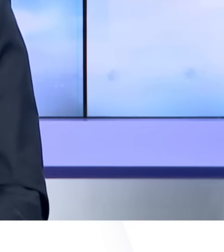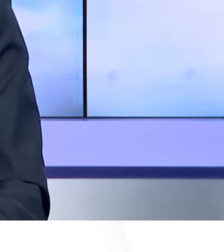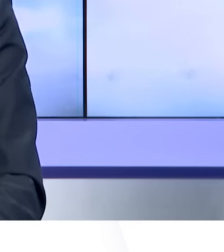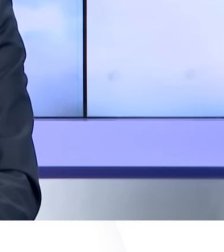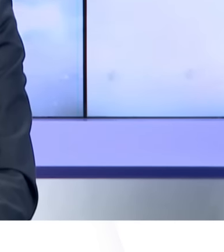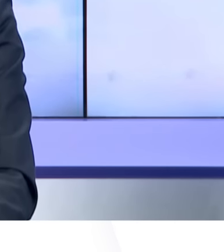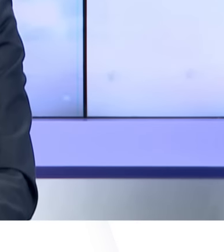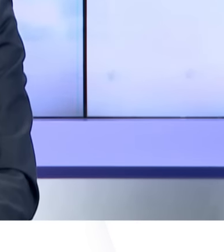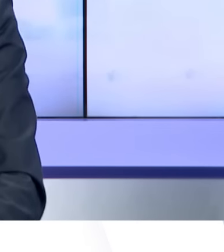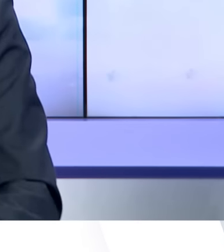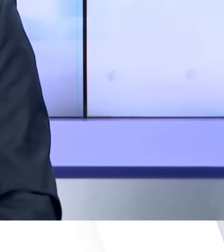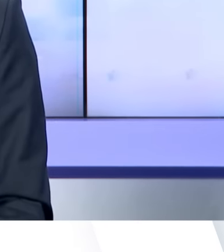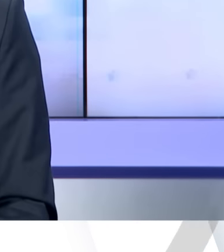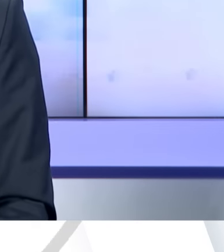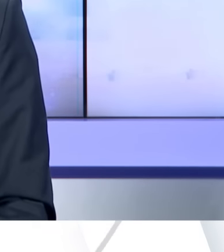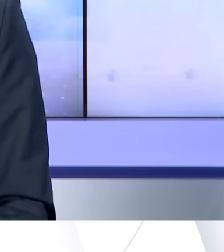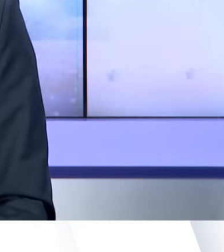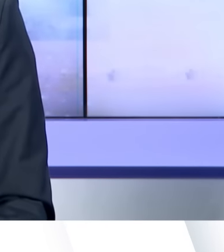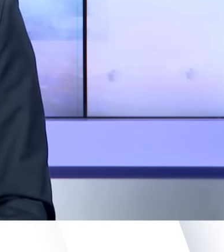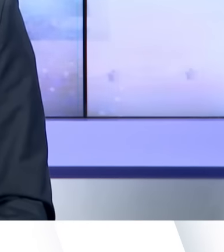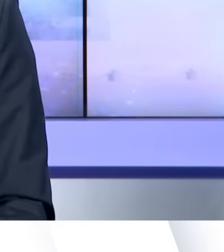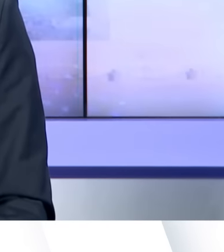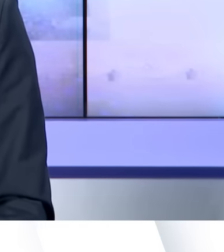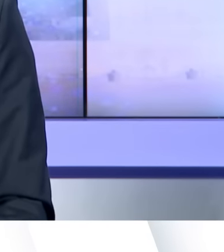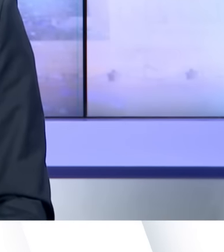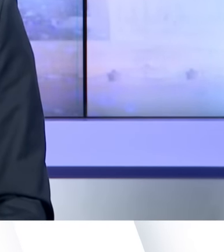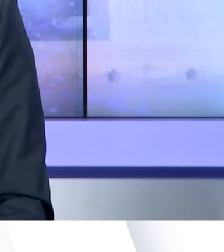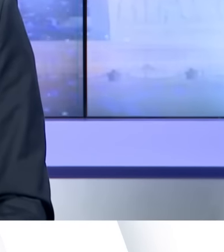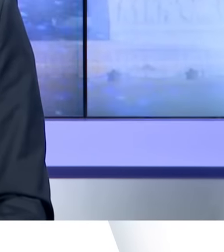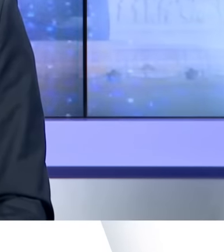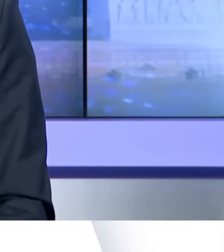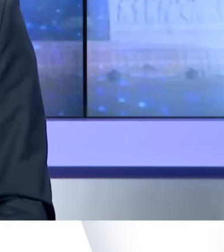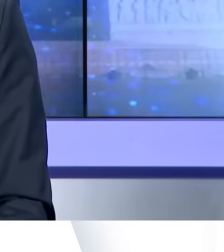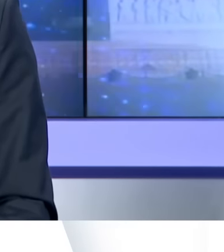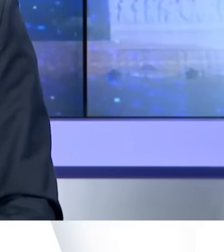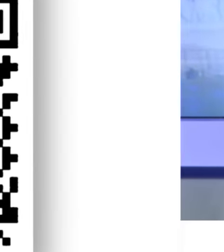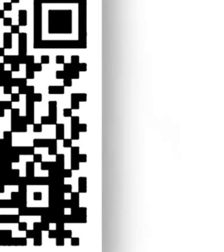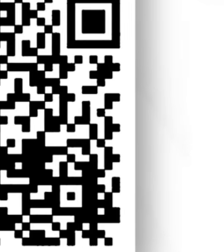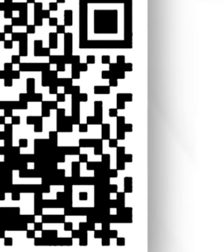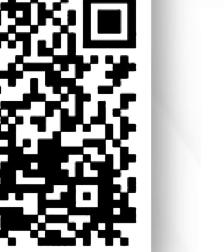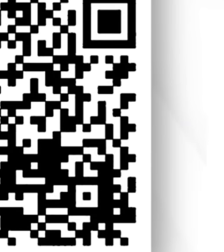ครับอย่าลืมกดติดตามและสมัครสมาชิก YouTube มติชนทีวีโดยการสแกน QR Code ด้วยนะครับ